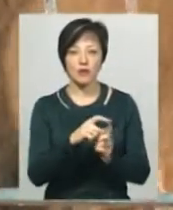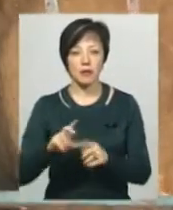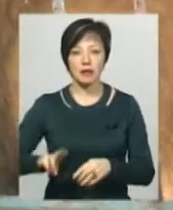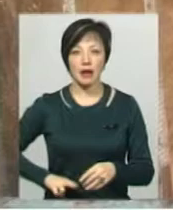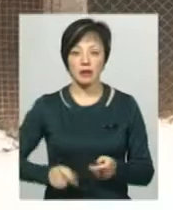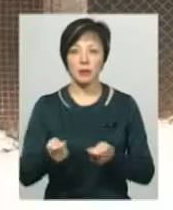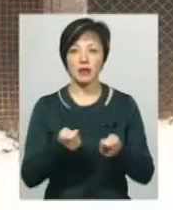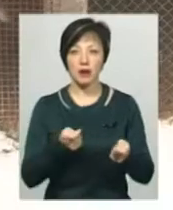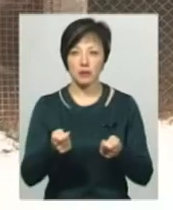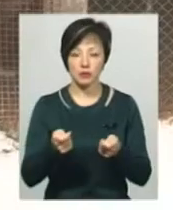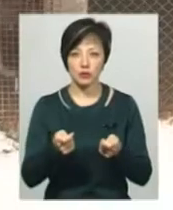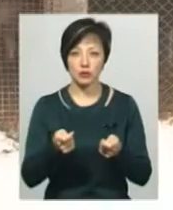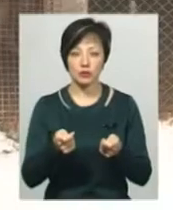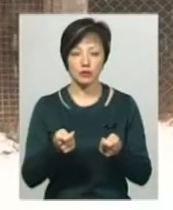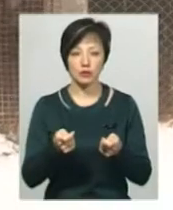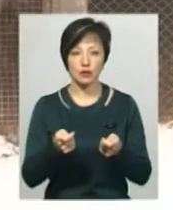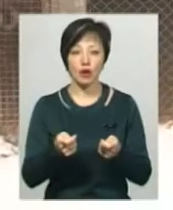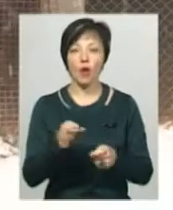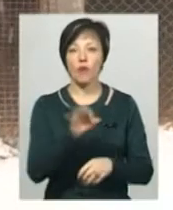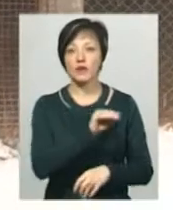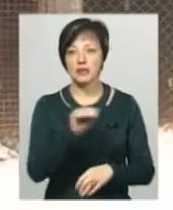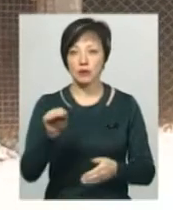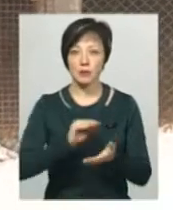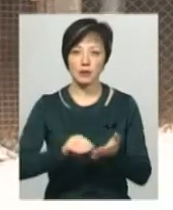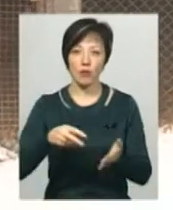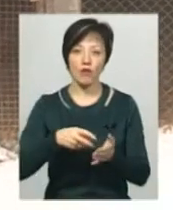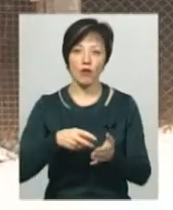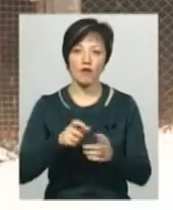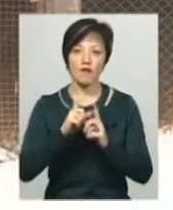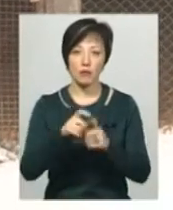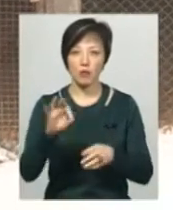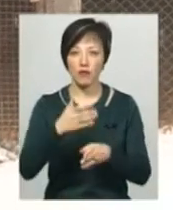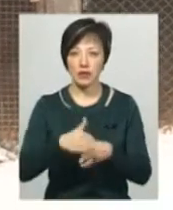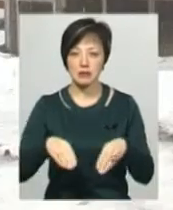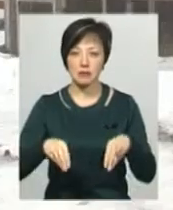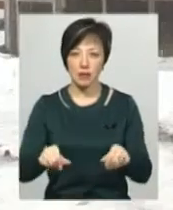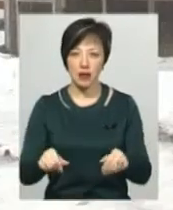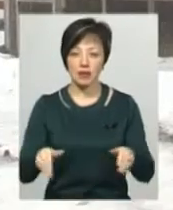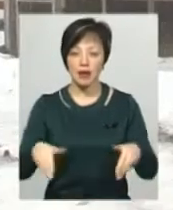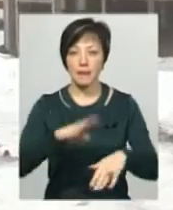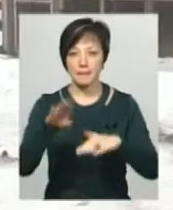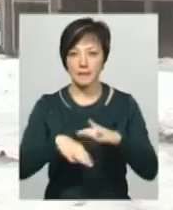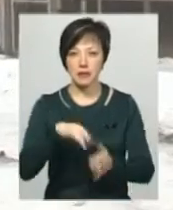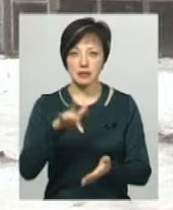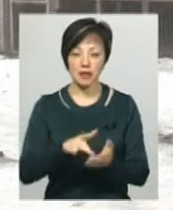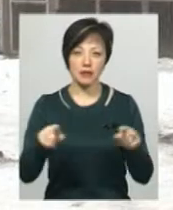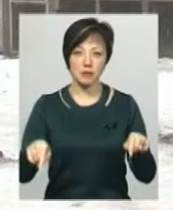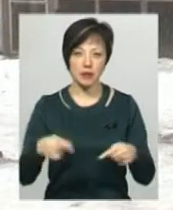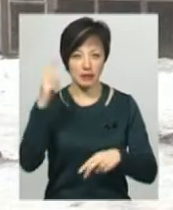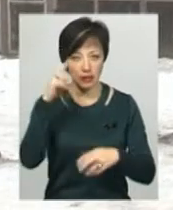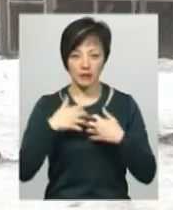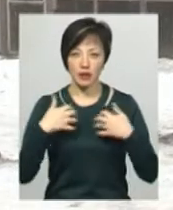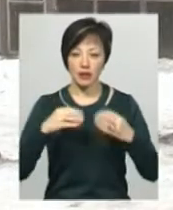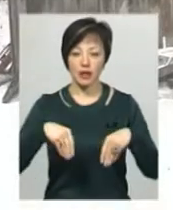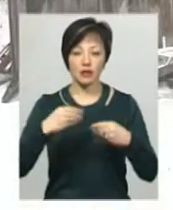директора департаменту Олександра Чорнієвича, офіційну письмову відповідь про виділення земельної ділянки під центр реабілітації диких тварин